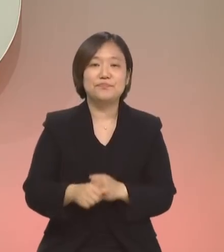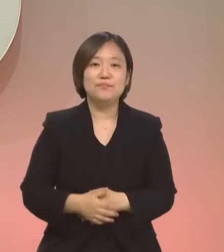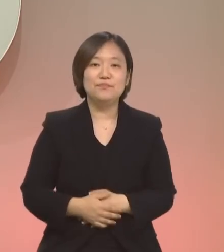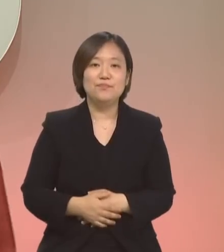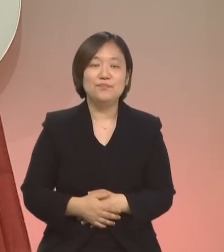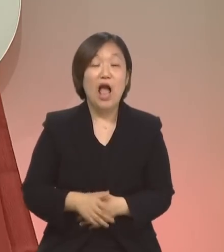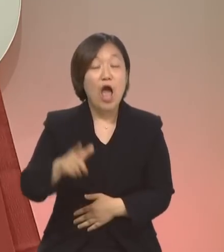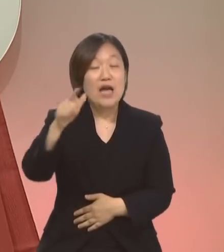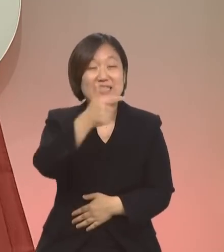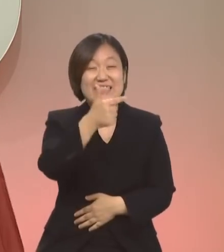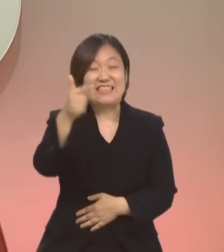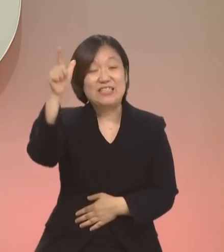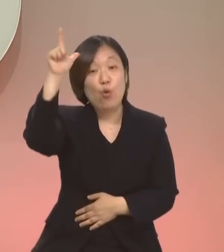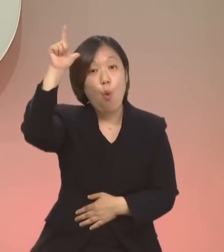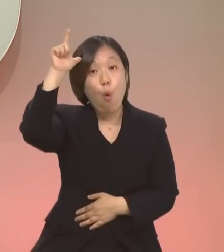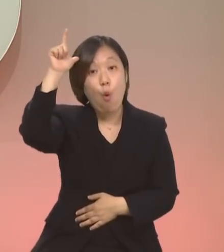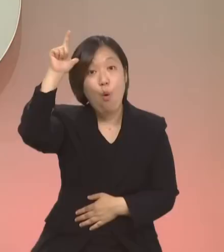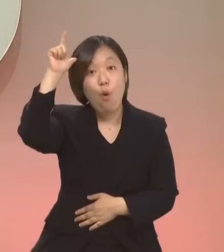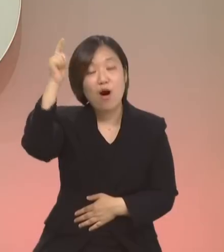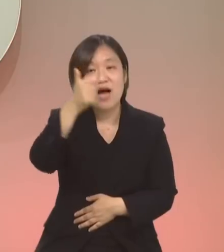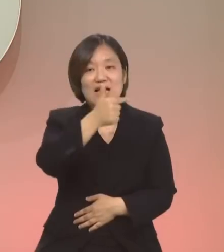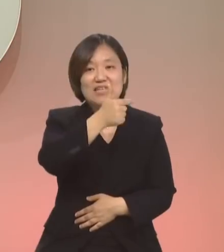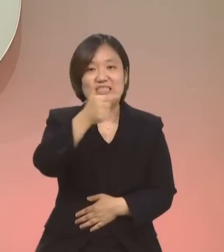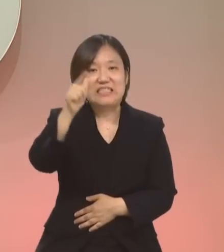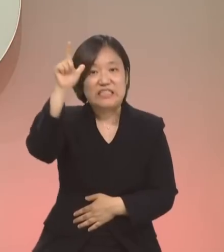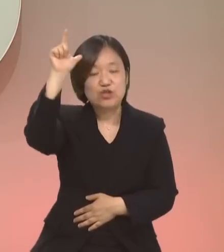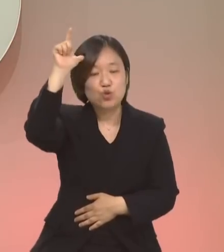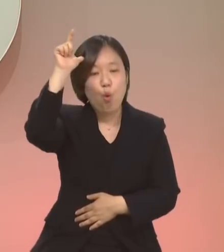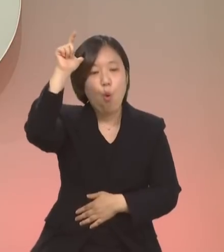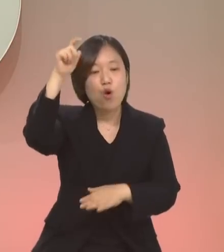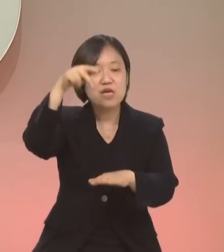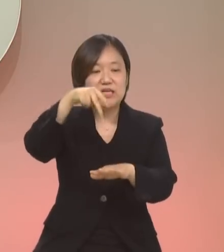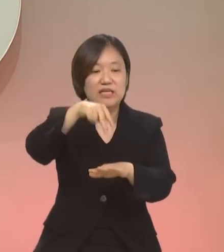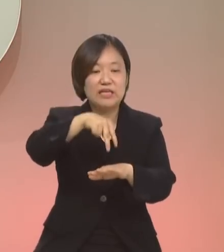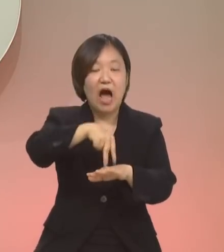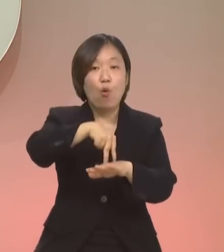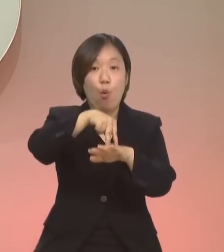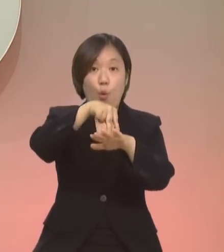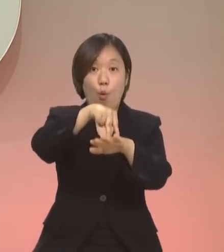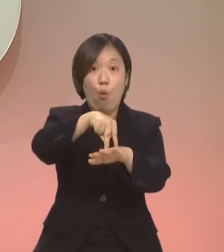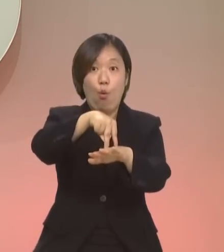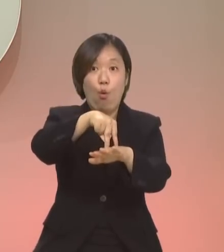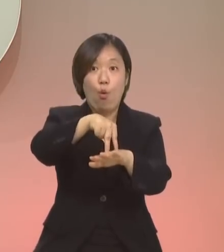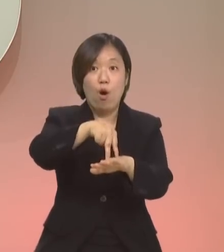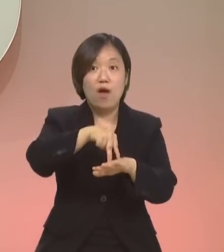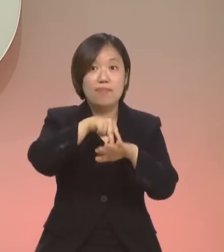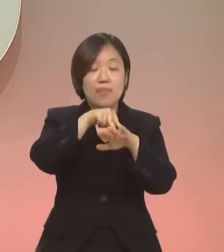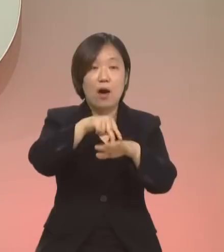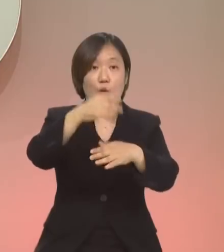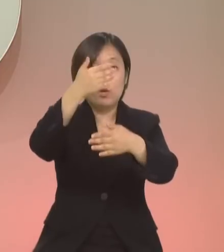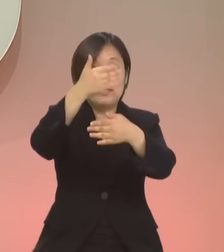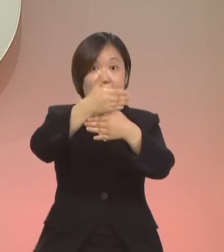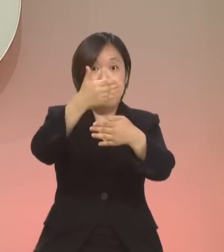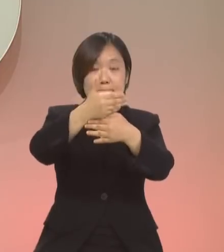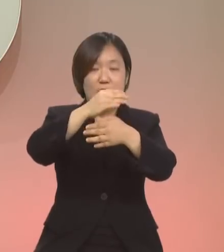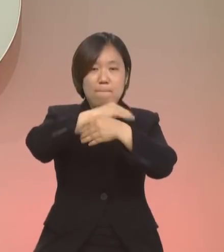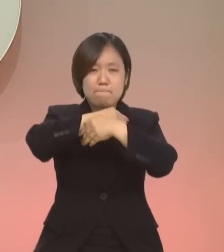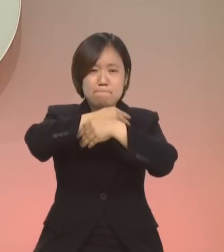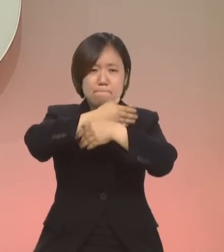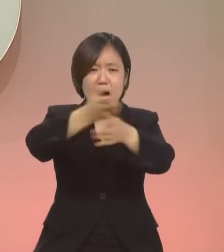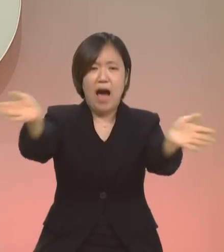소 있죠 큰 소 큰 소를 타고 아들이 큰 소를 타고 담벼락을